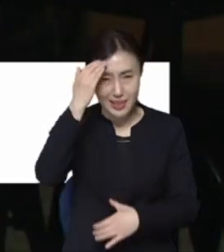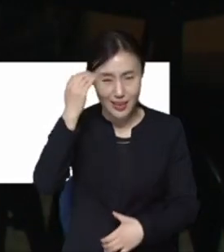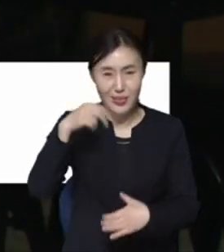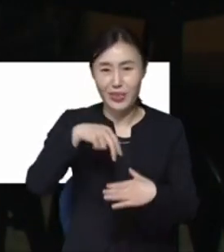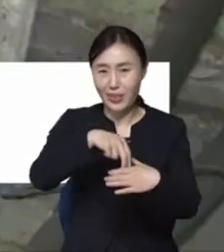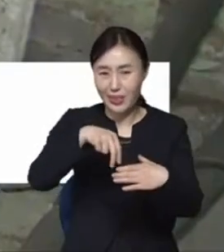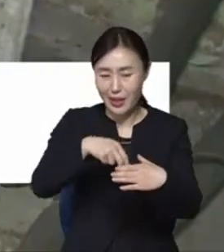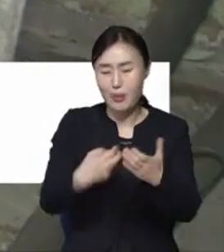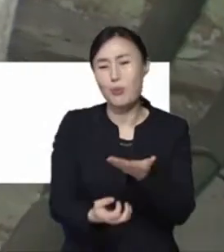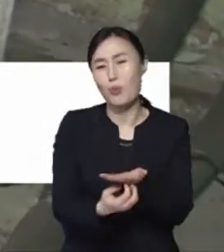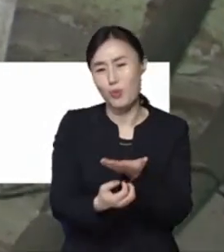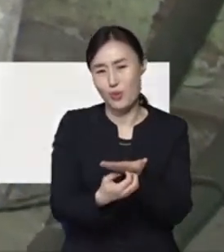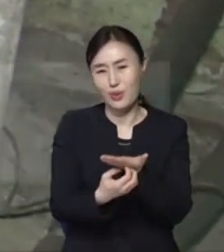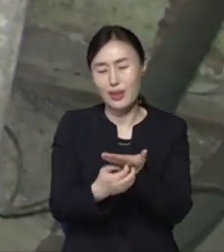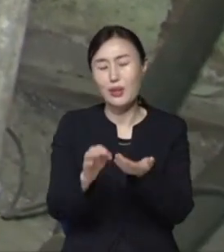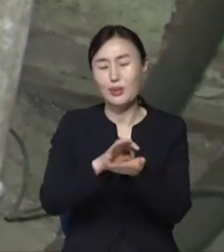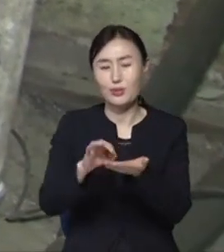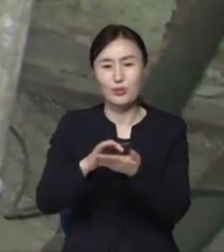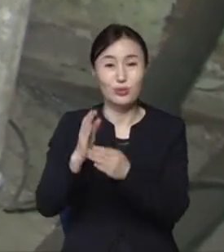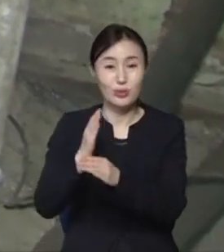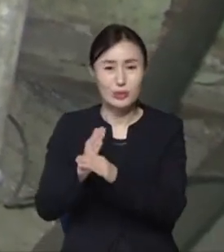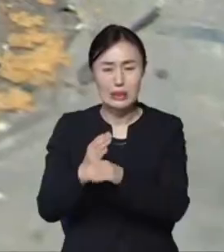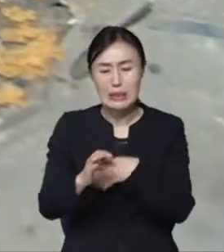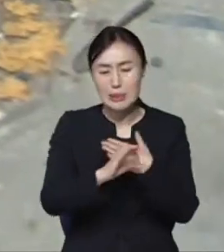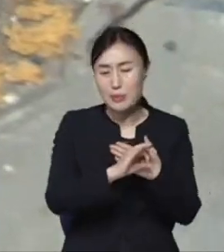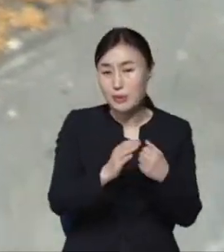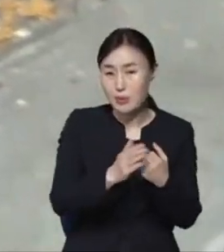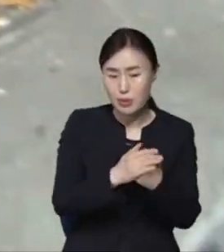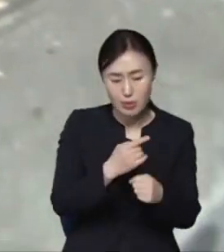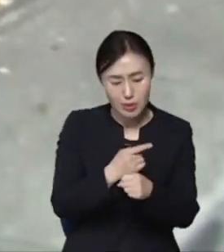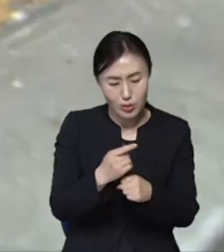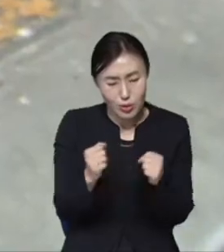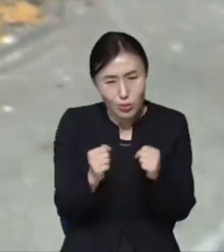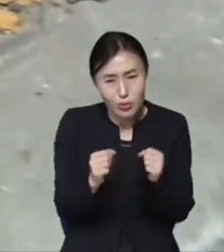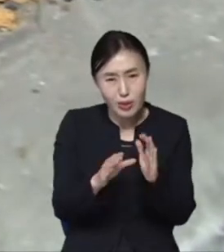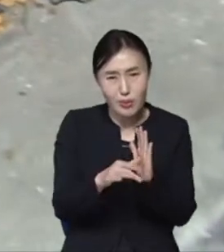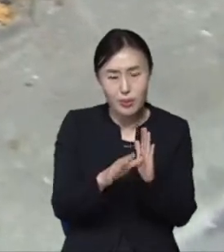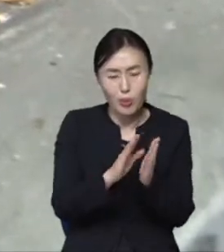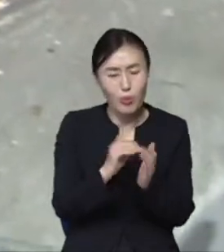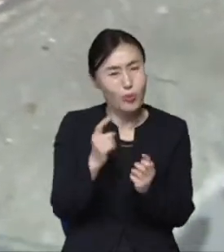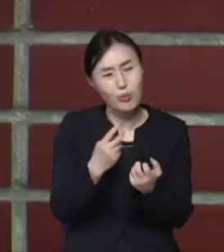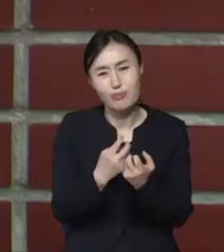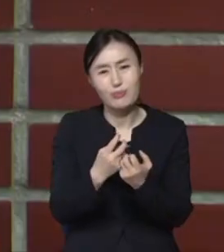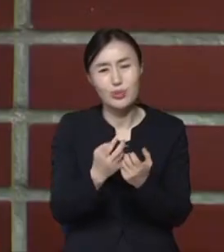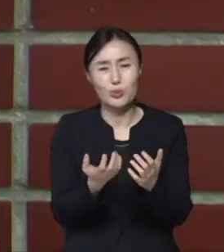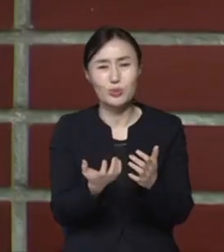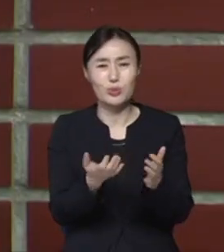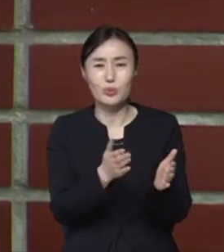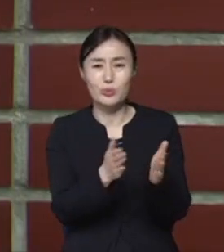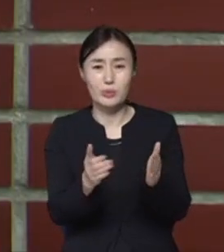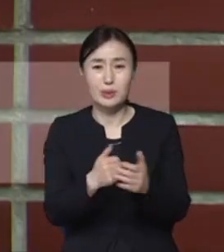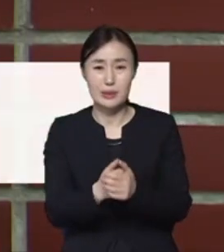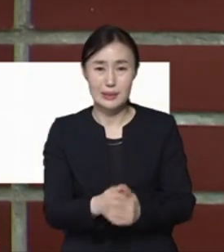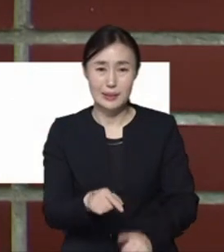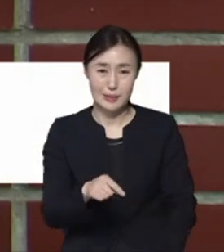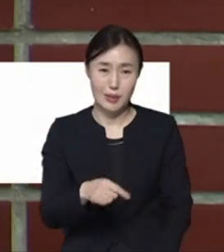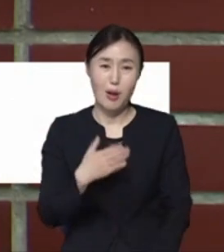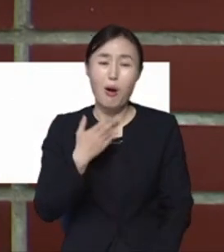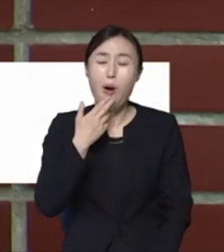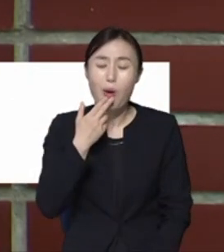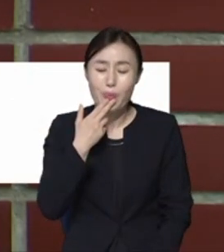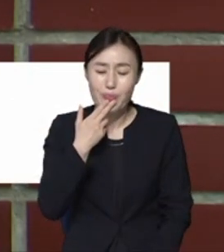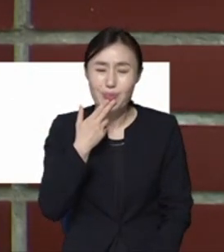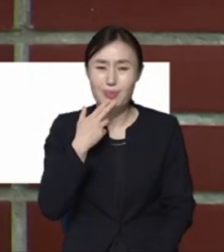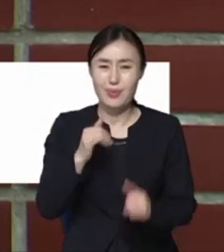보일러로 떼고 있어요. 하지만 임시 방편이라 내년 겨울은 또 어떻게 될지 알 수 없습니다. 죽는 사람 덜려면 싸게 해서